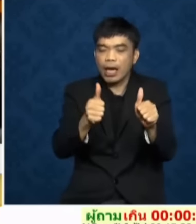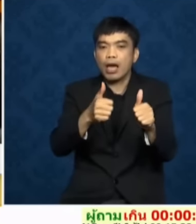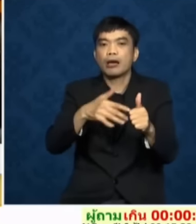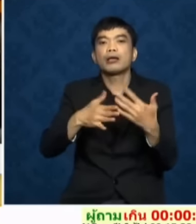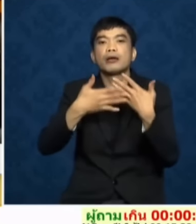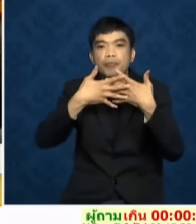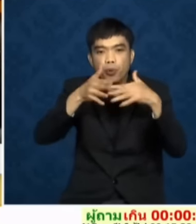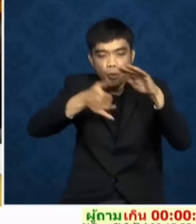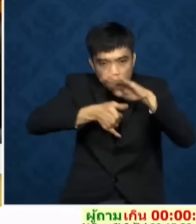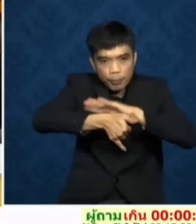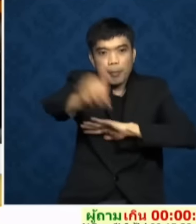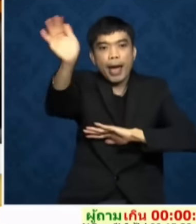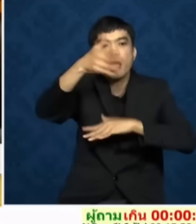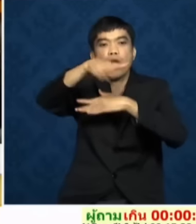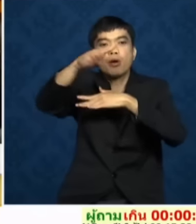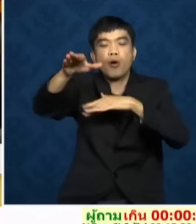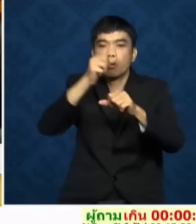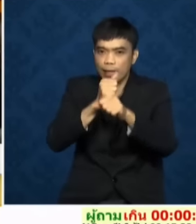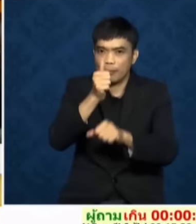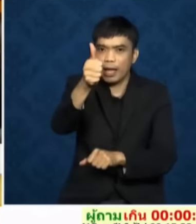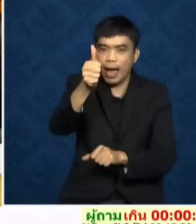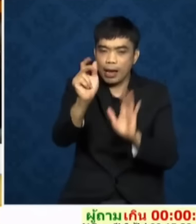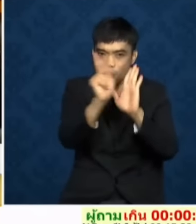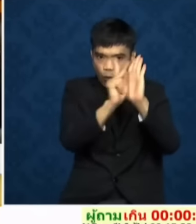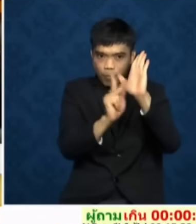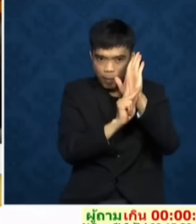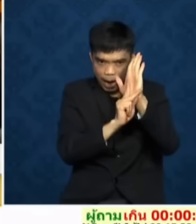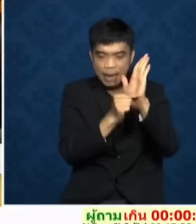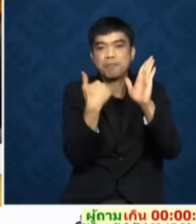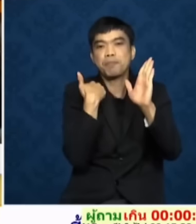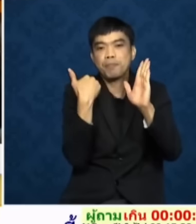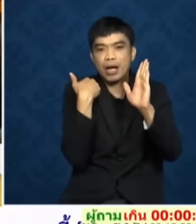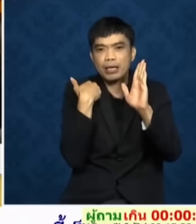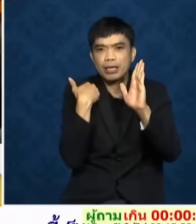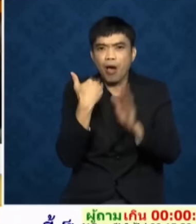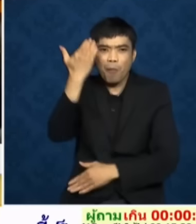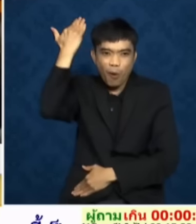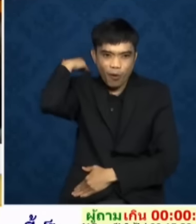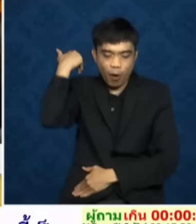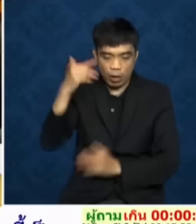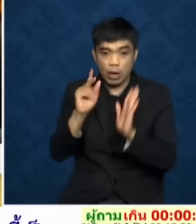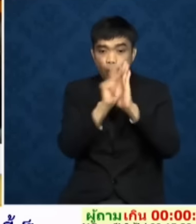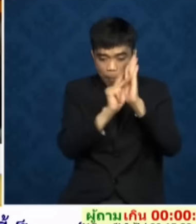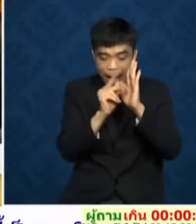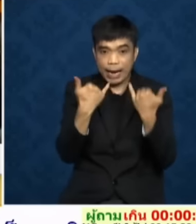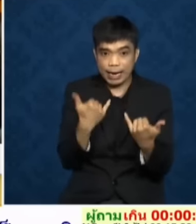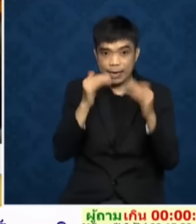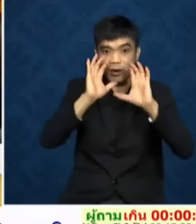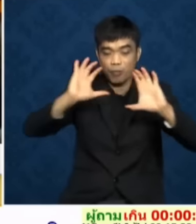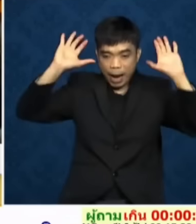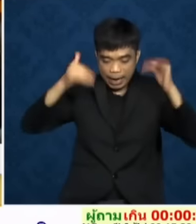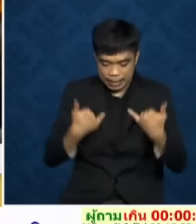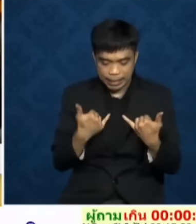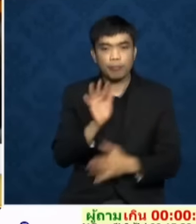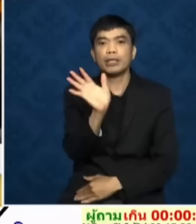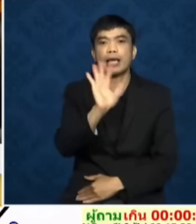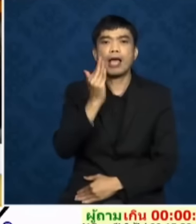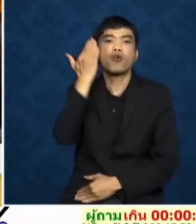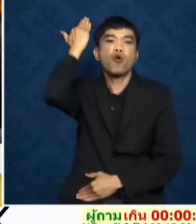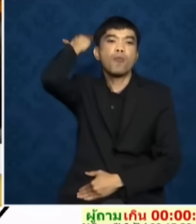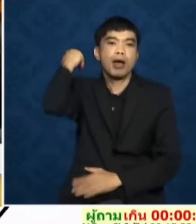ได้จริงๆกฎหมายฉบับนี้ไม่ใช่เกิดขึ้นในสมัยนี้นะครับเกิดขึ้นตั้งแต่สมัยที่แล้วเพียงแต่สิ่งที่ยังค้างอยู่ก็คือเรื่อง